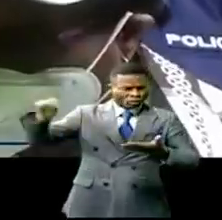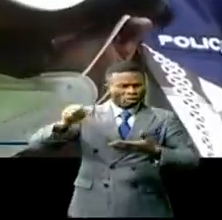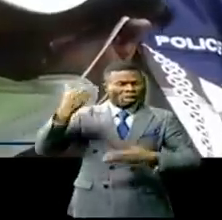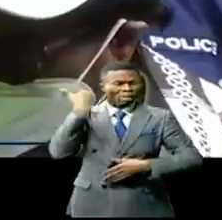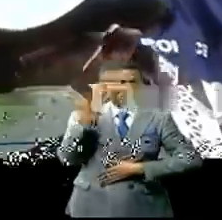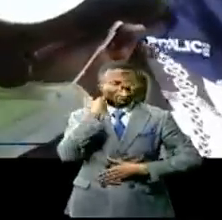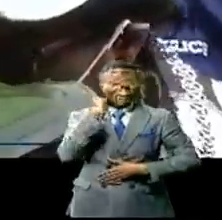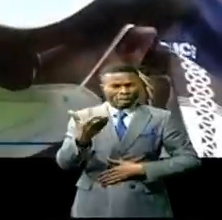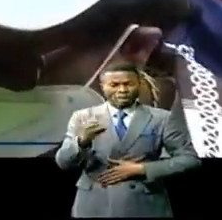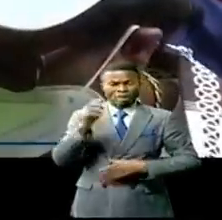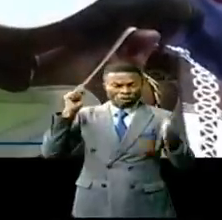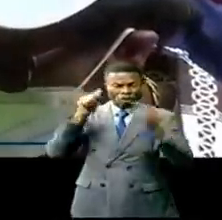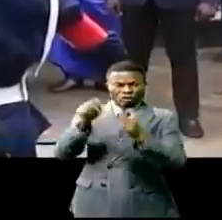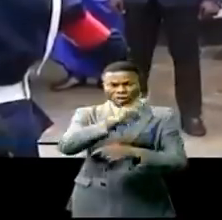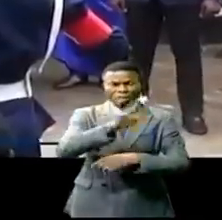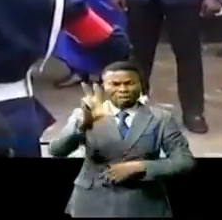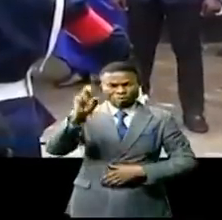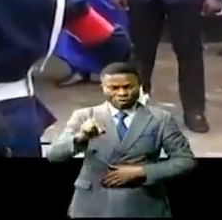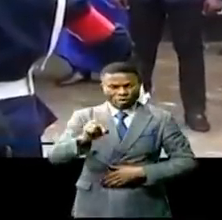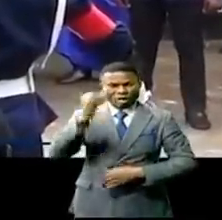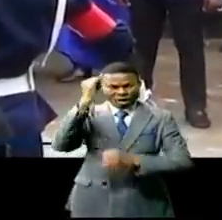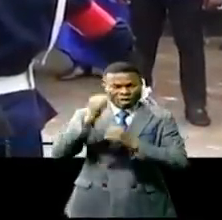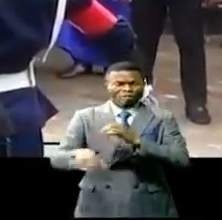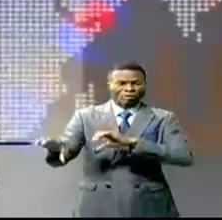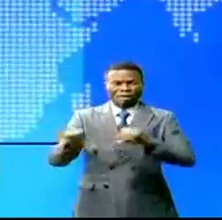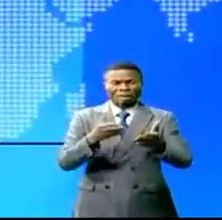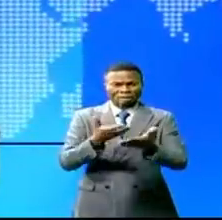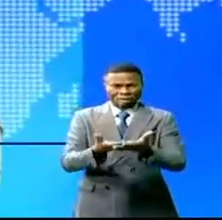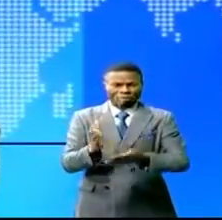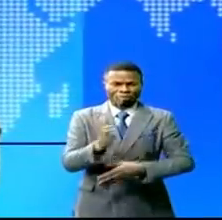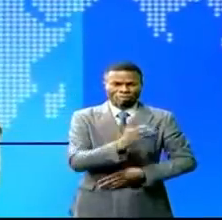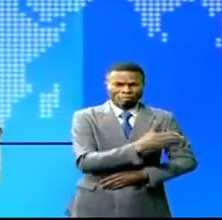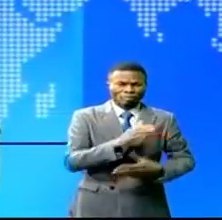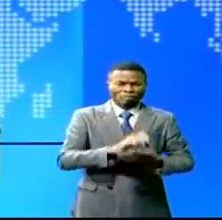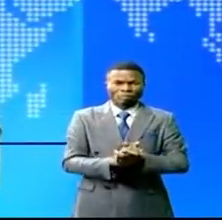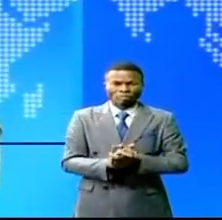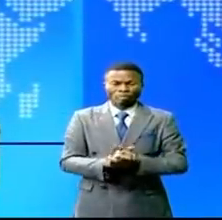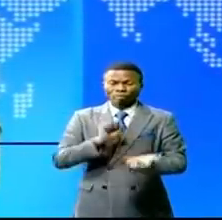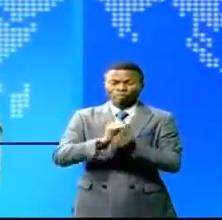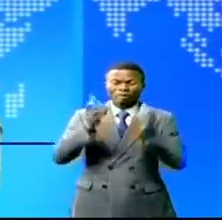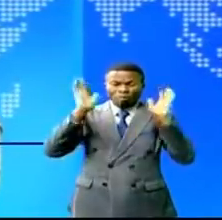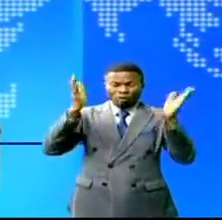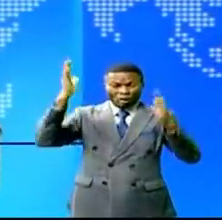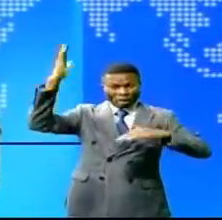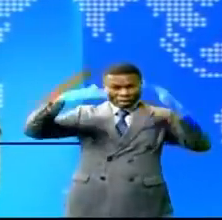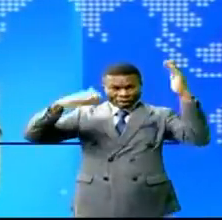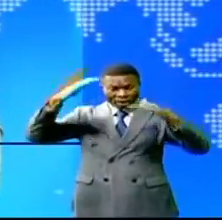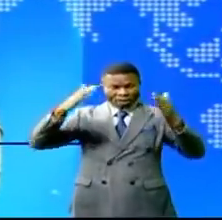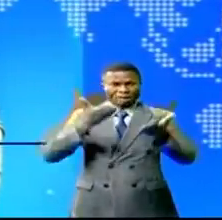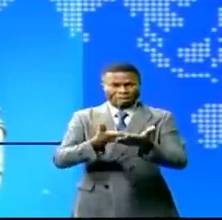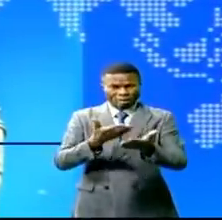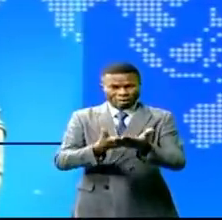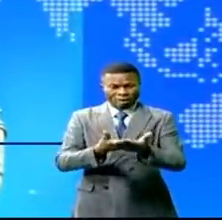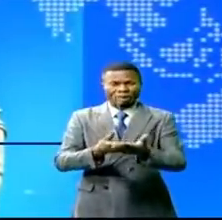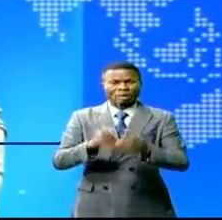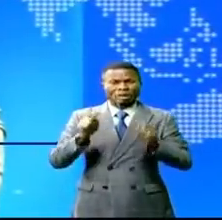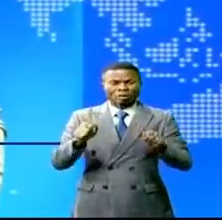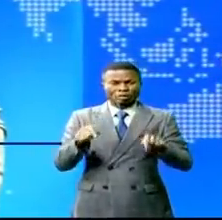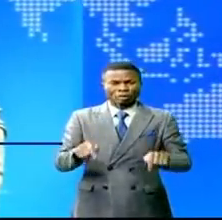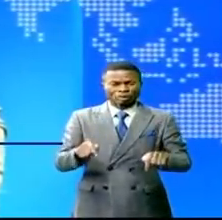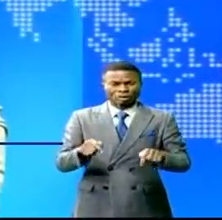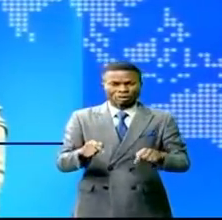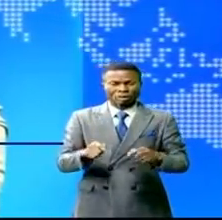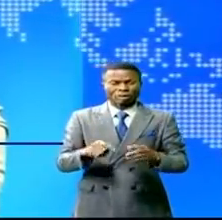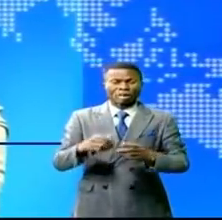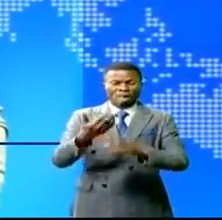du spi 1030 qui s'est clôturé la cérémonie des gags des pluies diluviennes on en parle dans ses journal avec